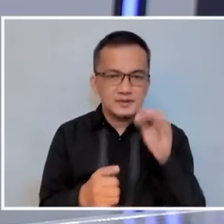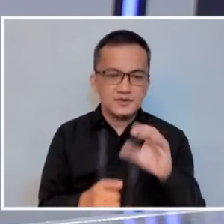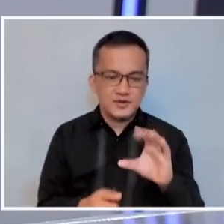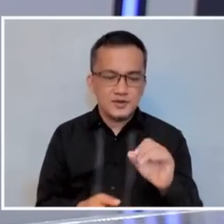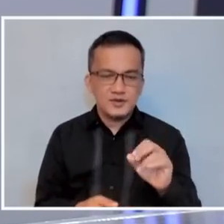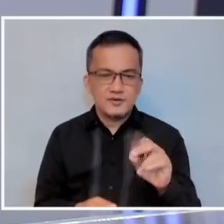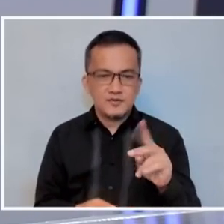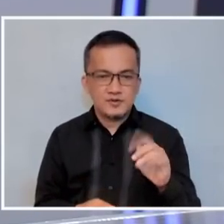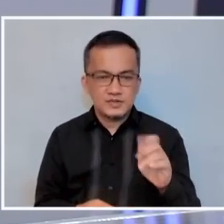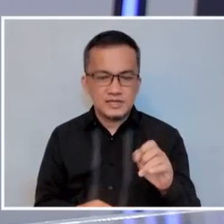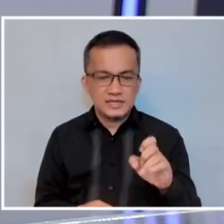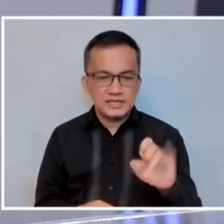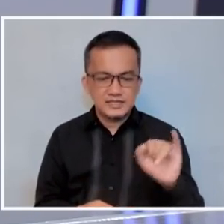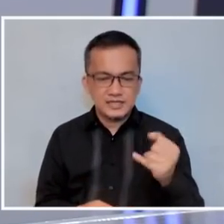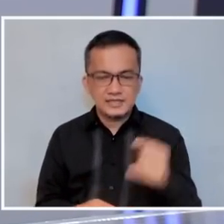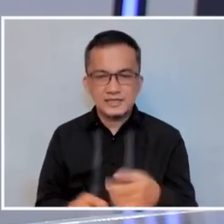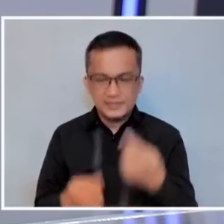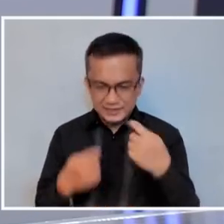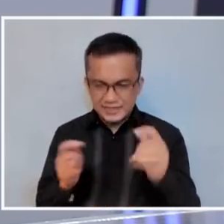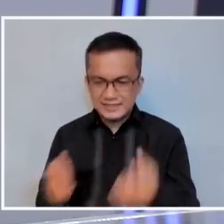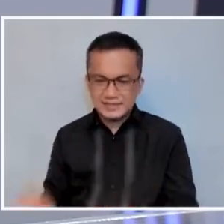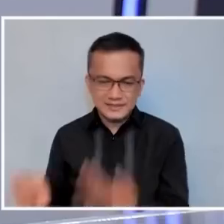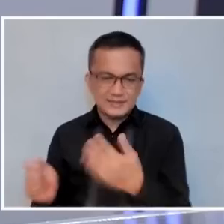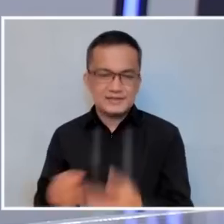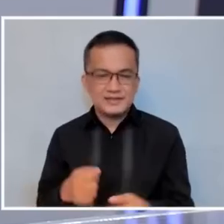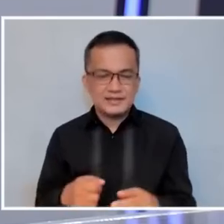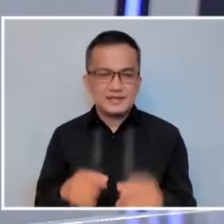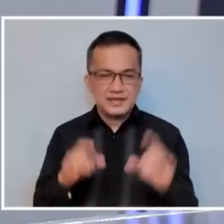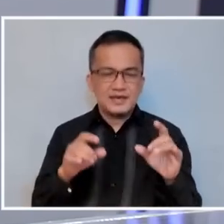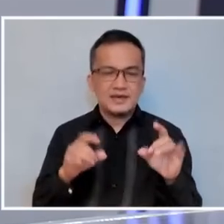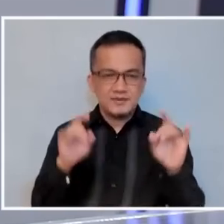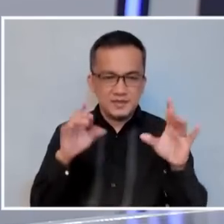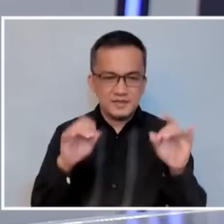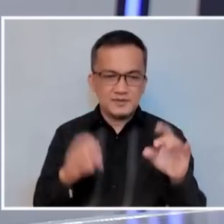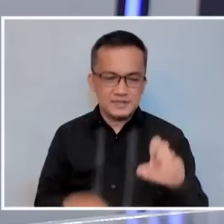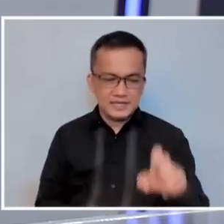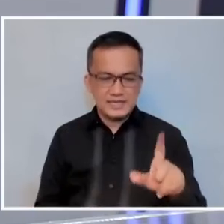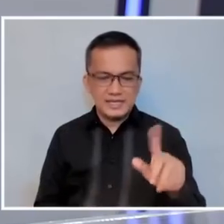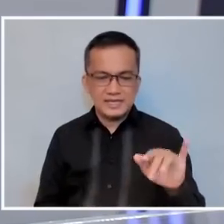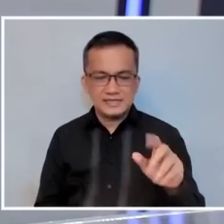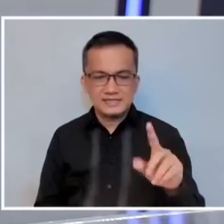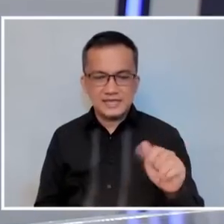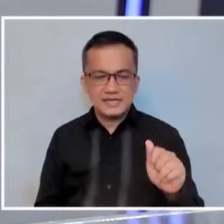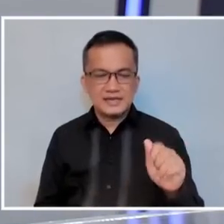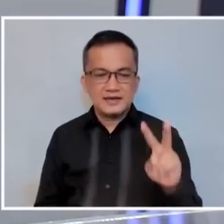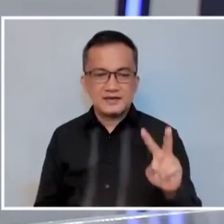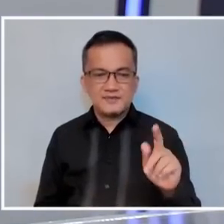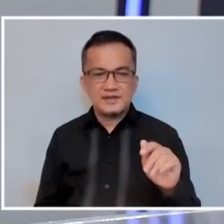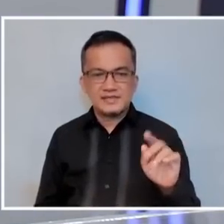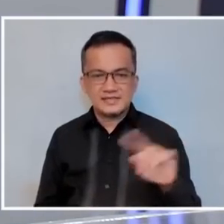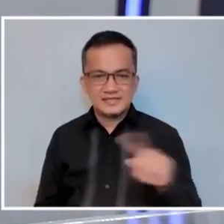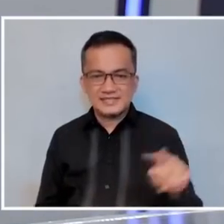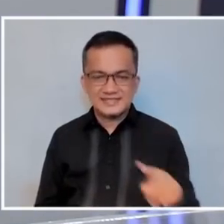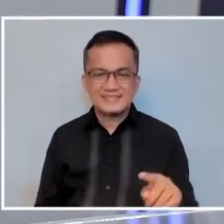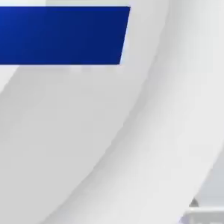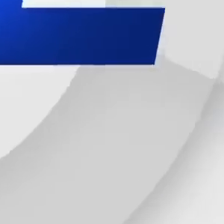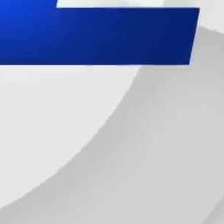vaulter na si EJ Obiena at volleyball phenom na si Eliza Valdez. Nagpapatrol, Diane